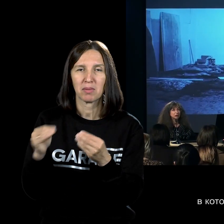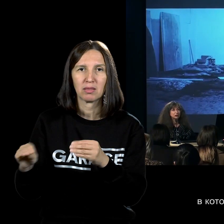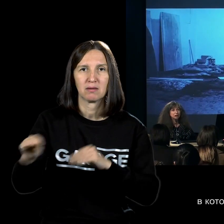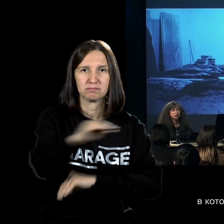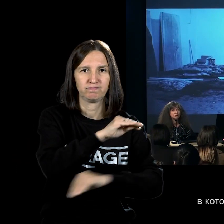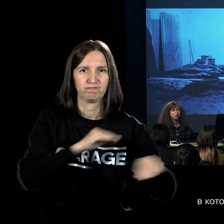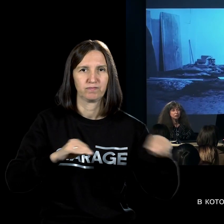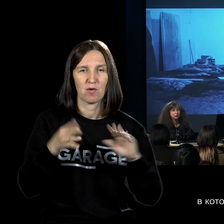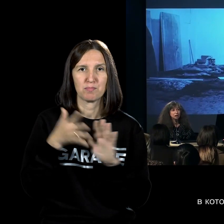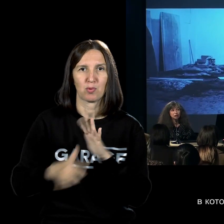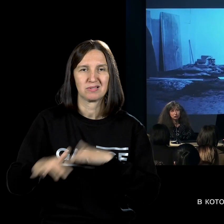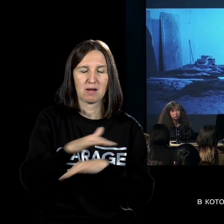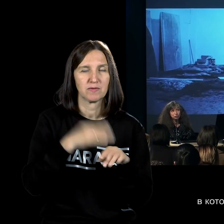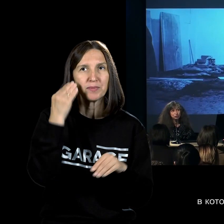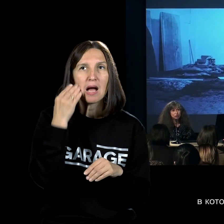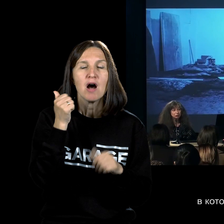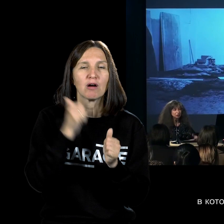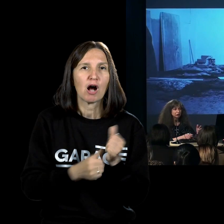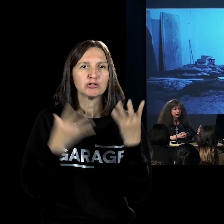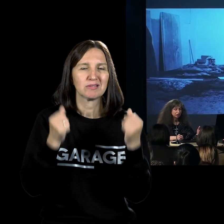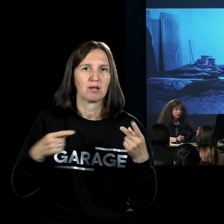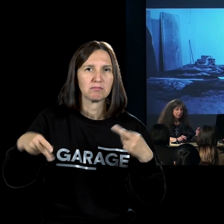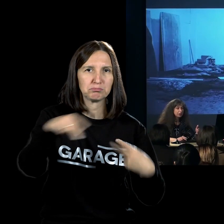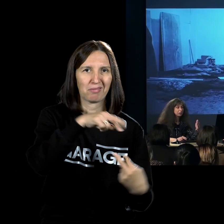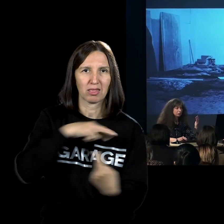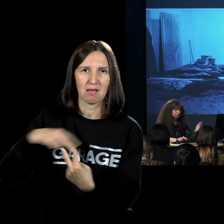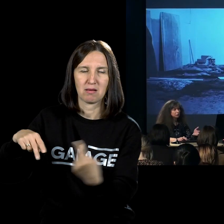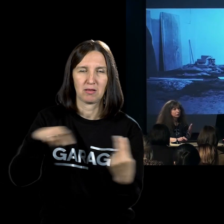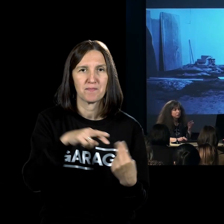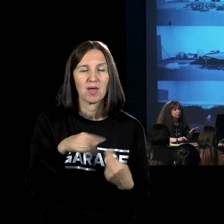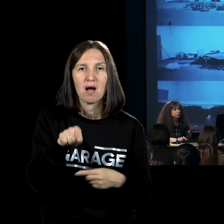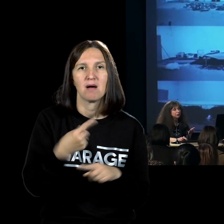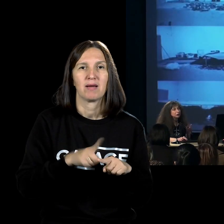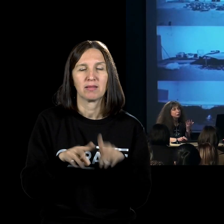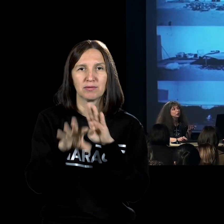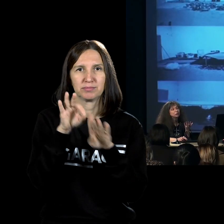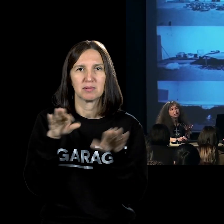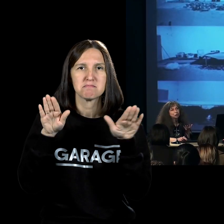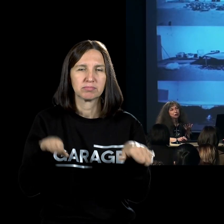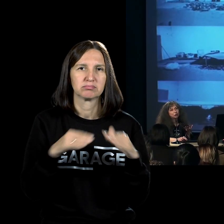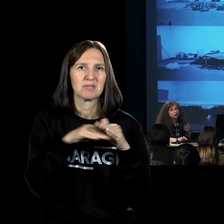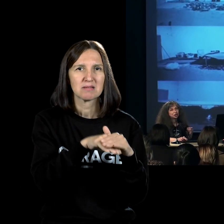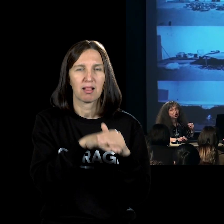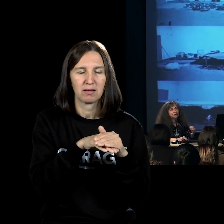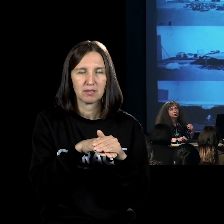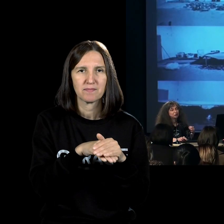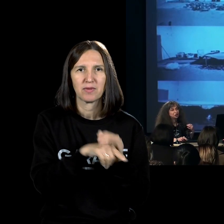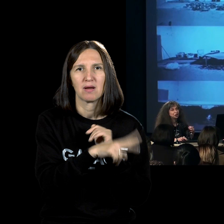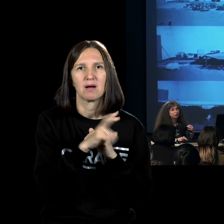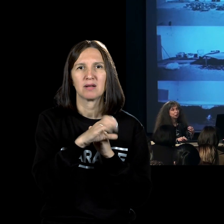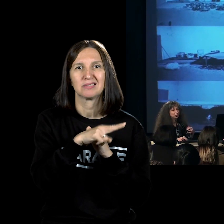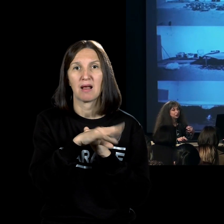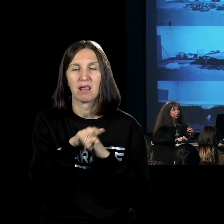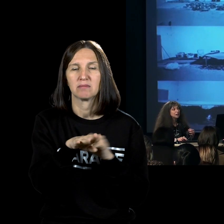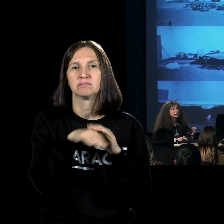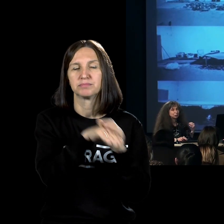Костелли хранил работы. Да, вот этот ангар на самом деле вносит в него хаос. Каждый день в